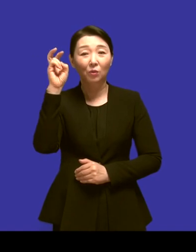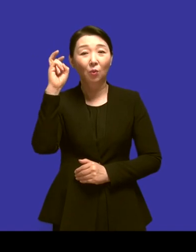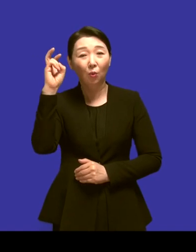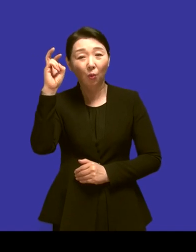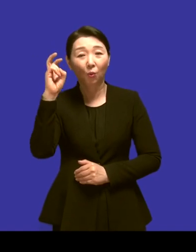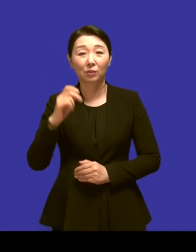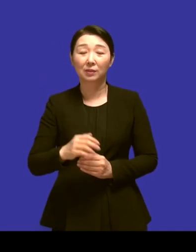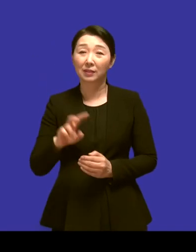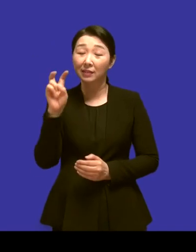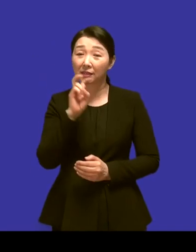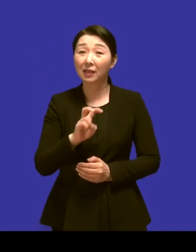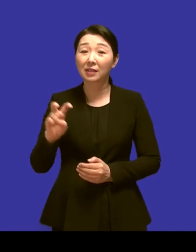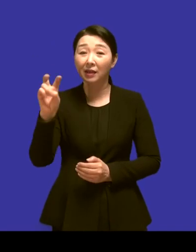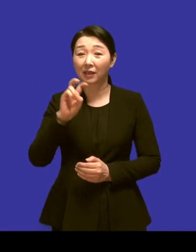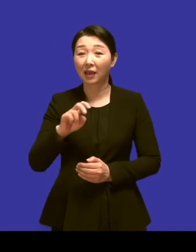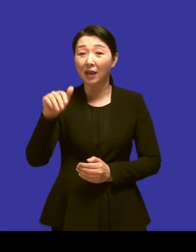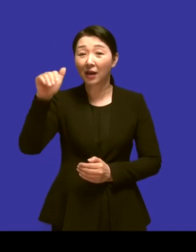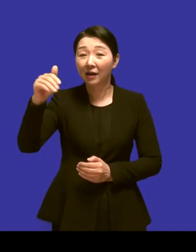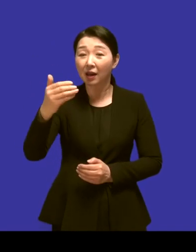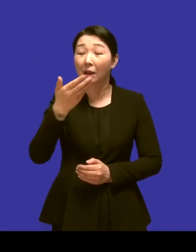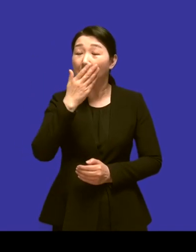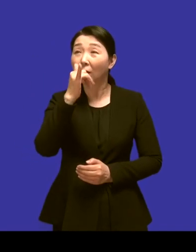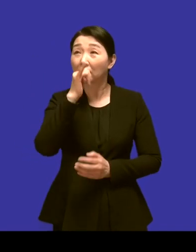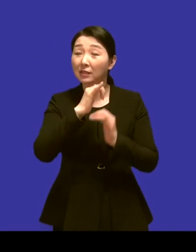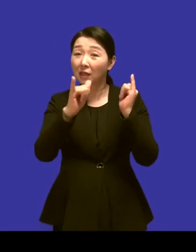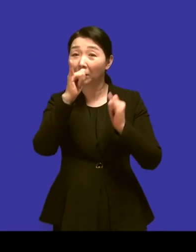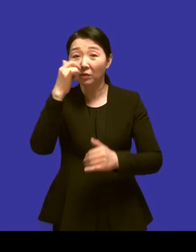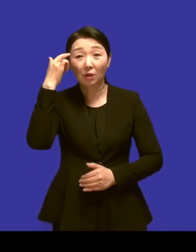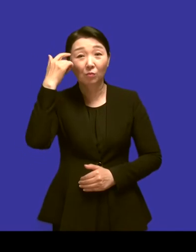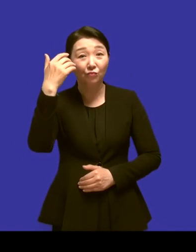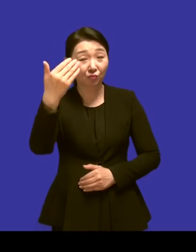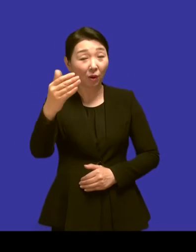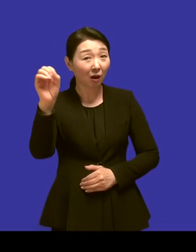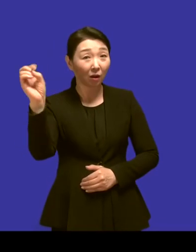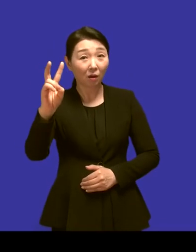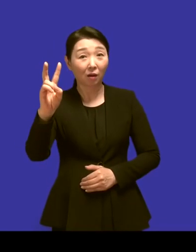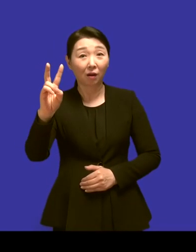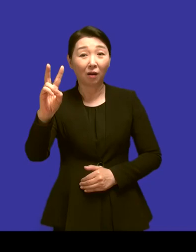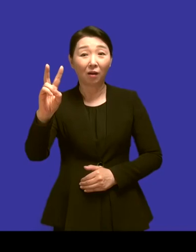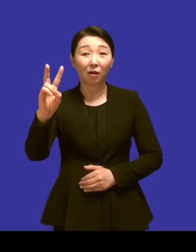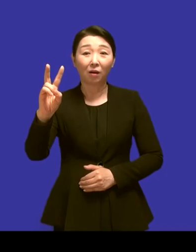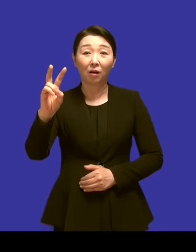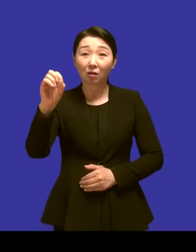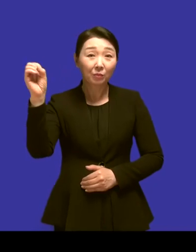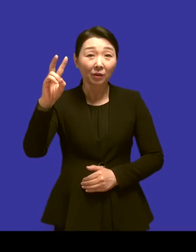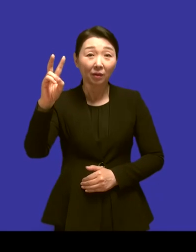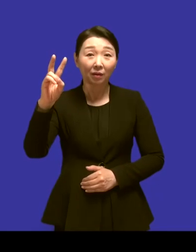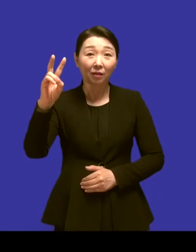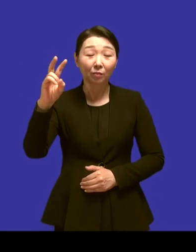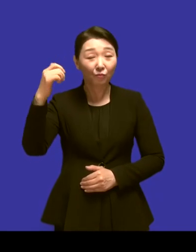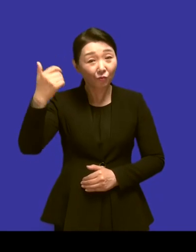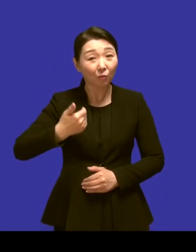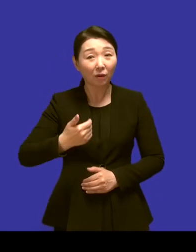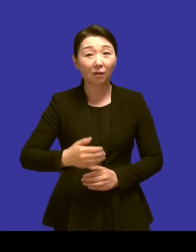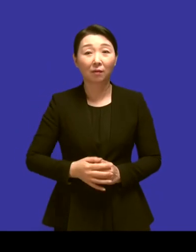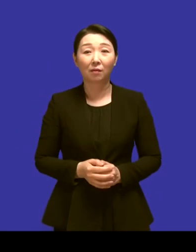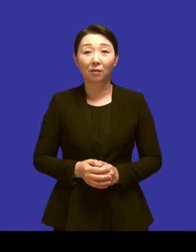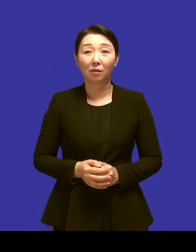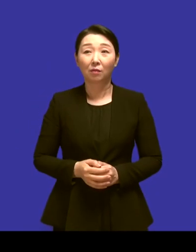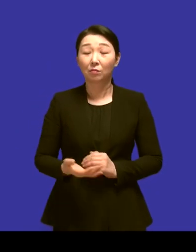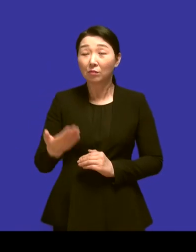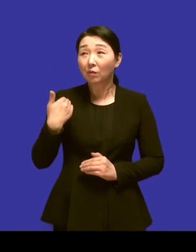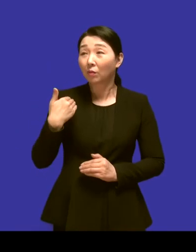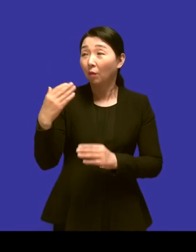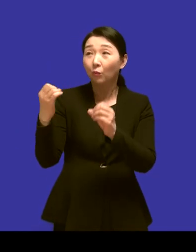이 찬양에 랩을 할 수 있는 사람이 있냐고 그냥 갑자기 물어보시고 갑자기? 갑자기 그냥 뭐 사전에 뭐